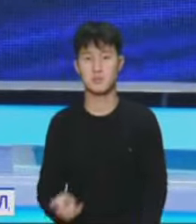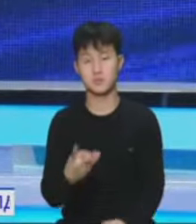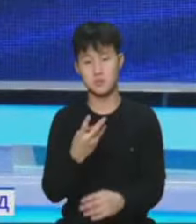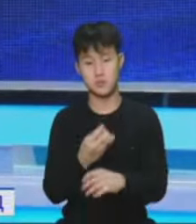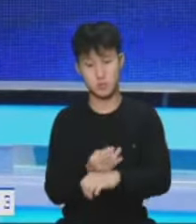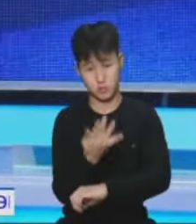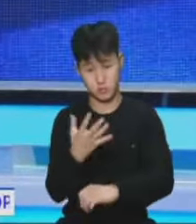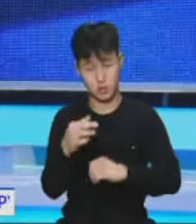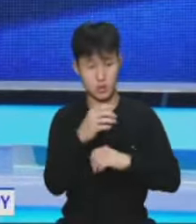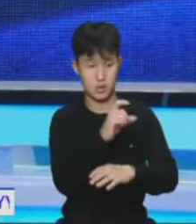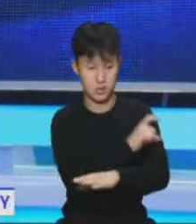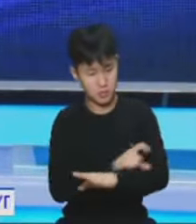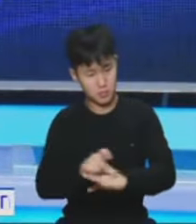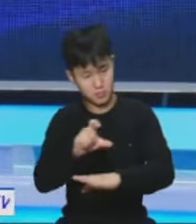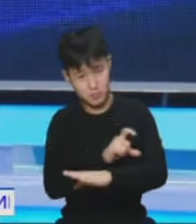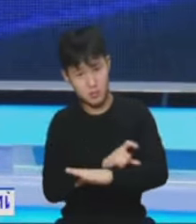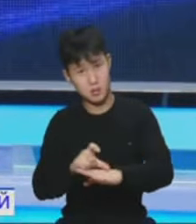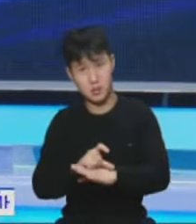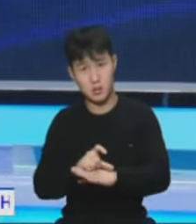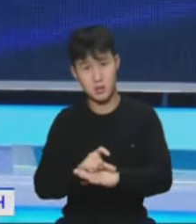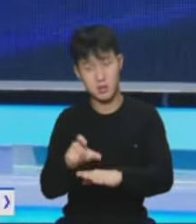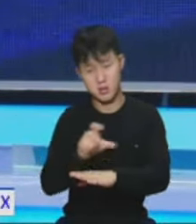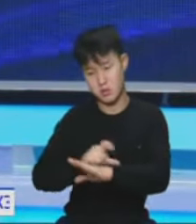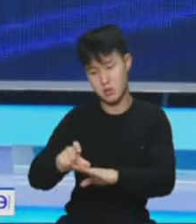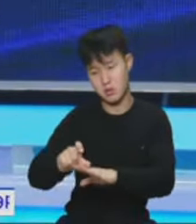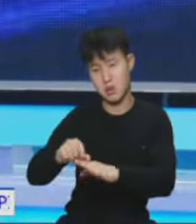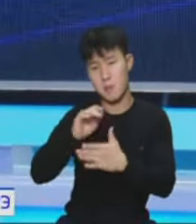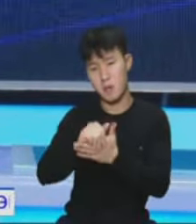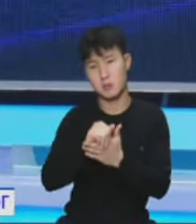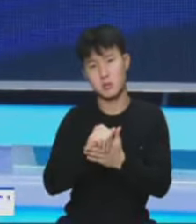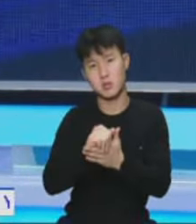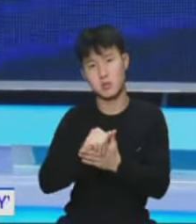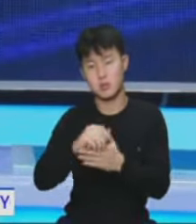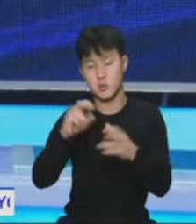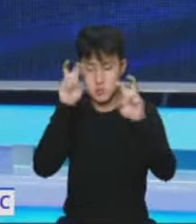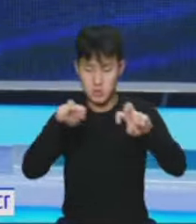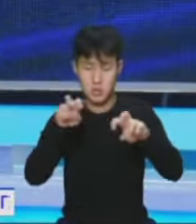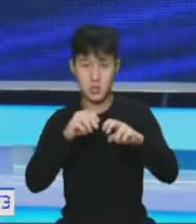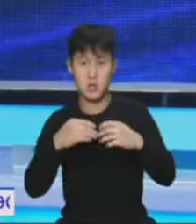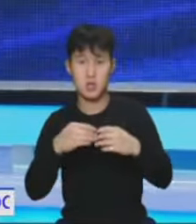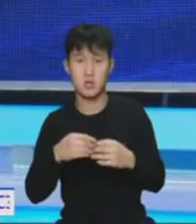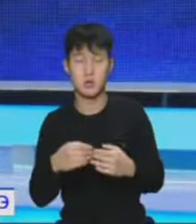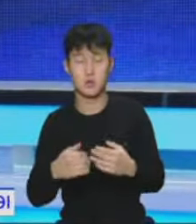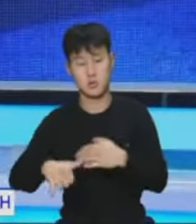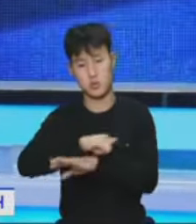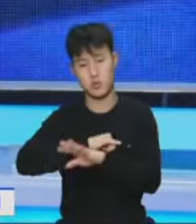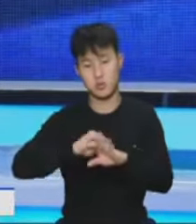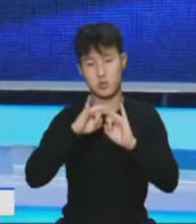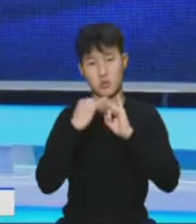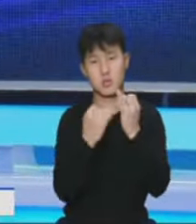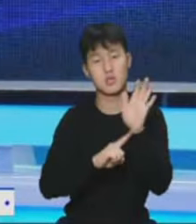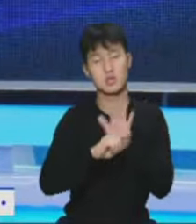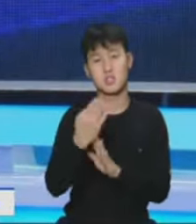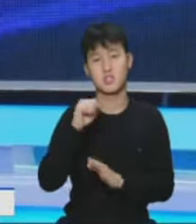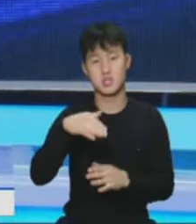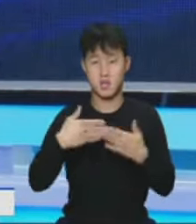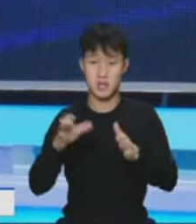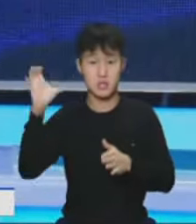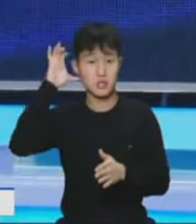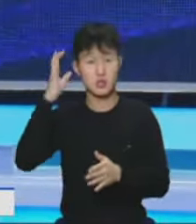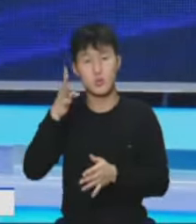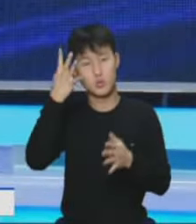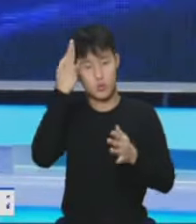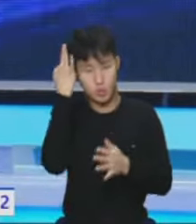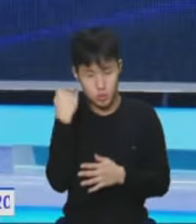Улсын албаралт тээвэрлэлд экспорттой холбоотой нотлох баримтыг шинжилэн судлах төр хороноос улсын хурлын нээлттэй сонсголын эхний шат өнгөрсөн 4 хоногийн